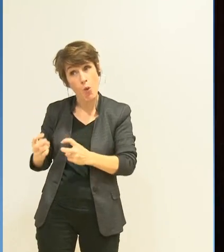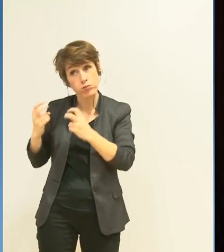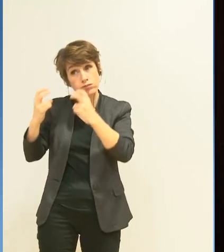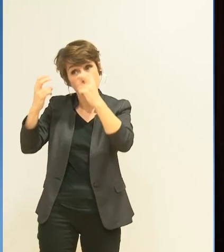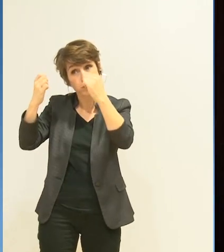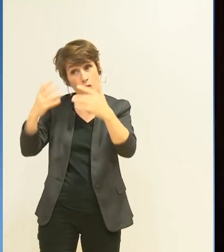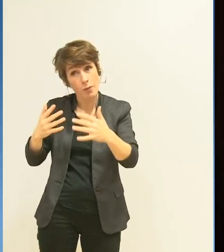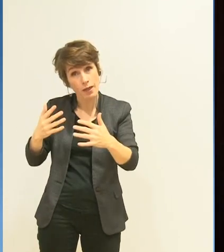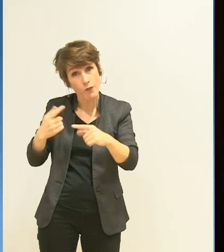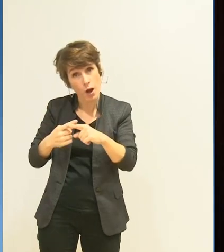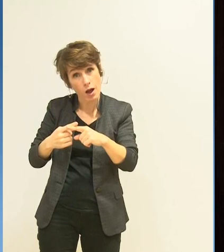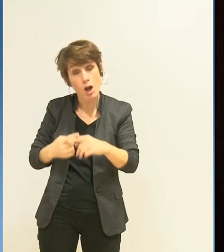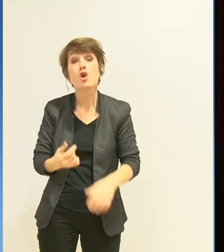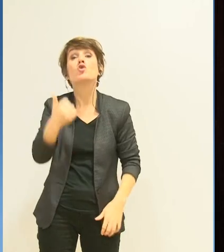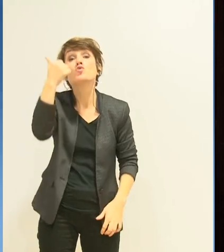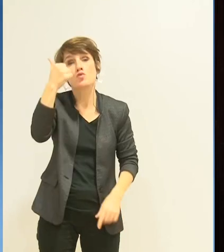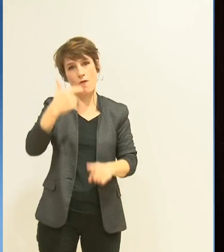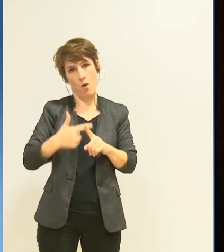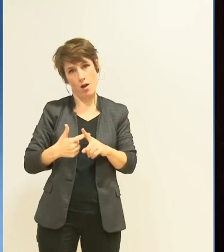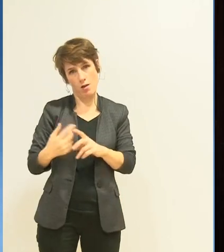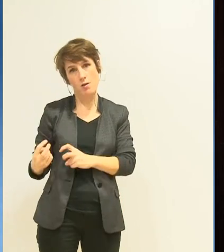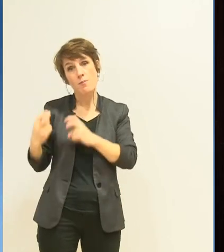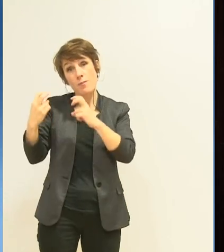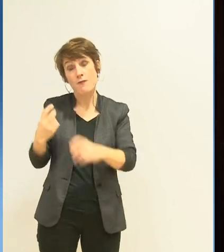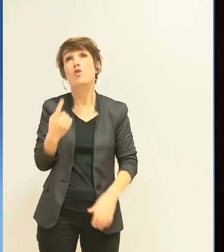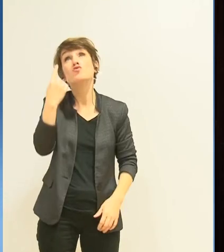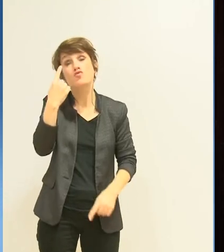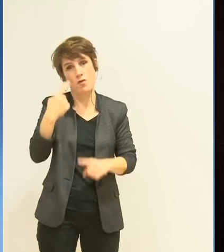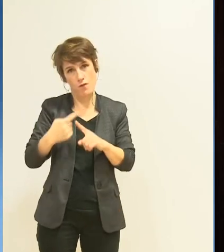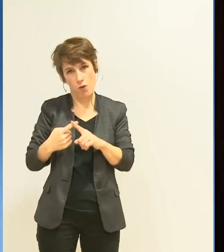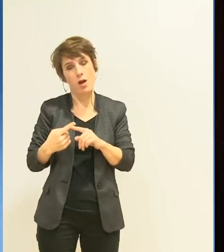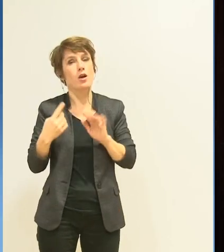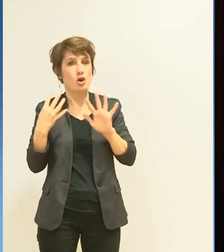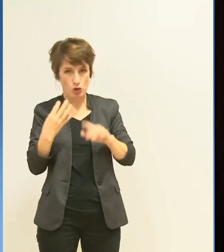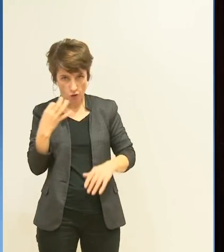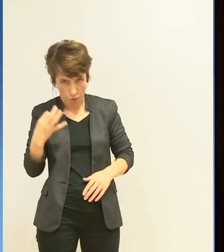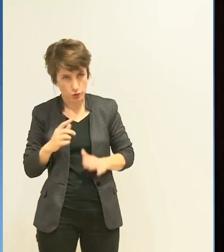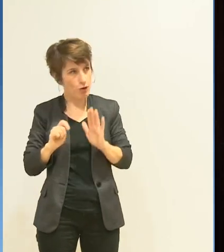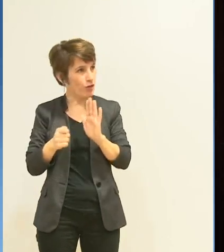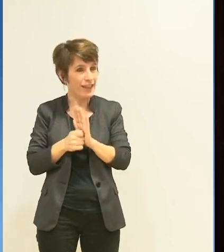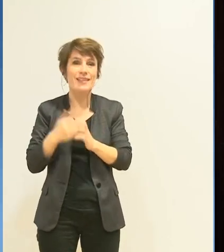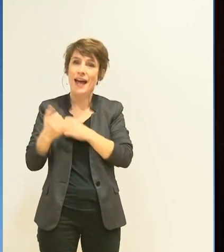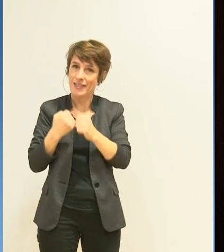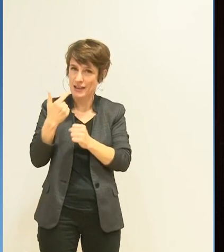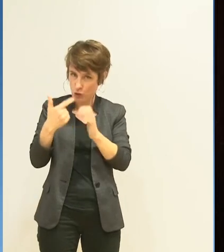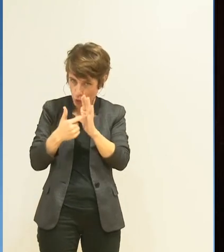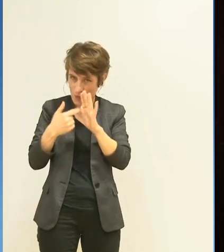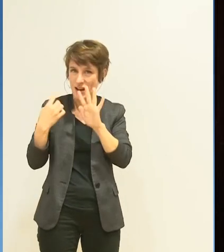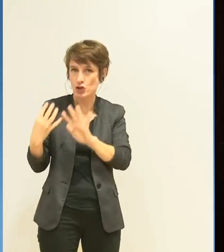il y en a eu une 2 9% en 2009 mais